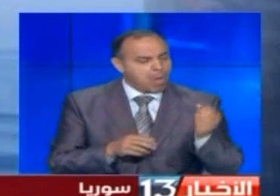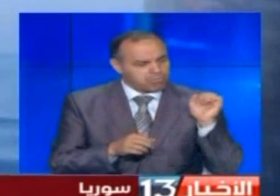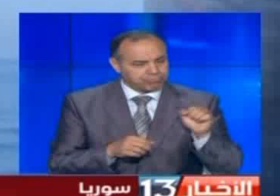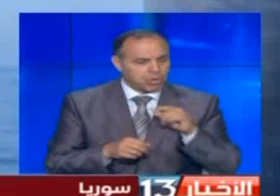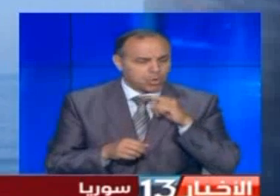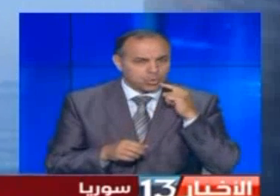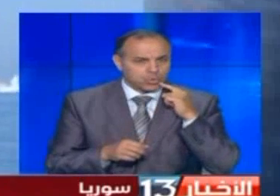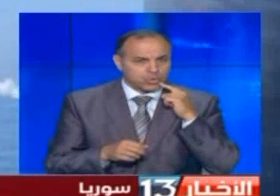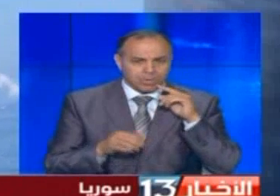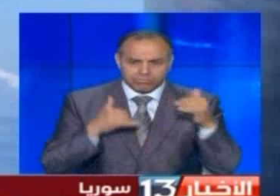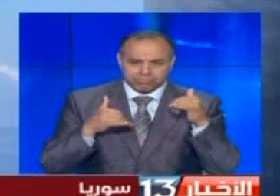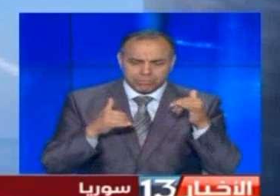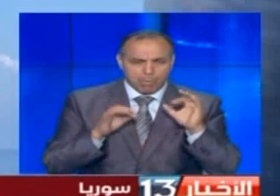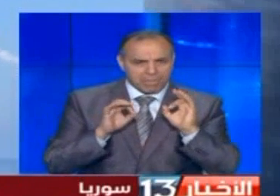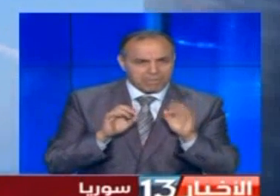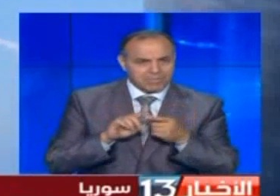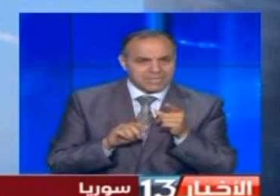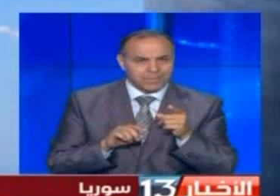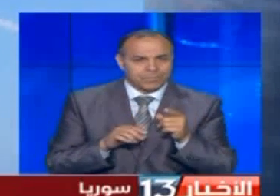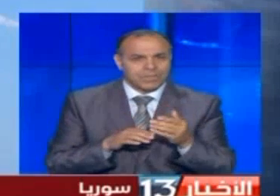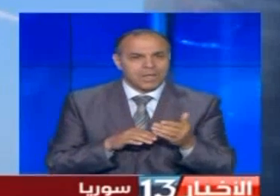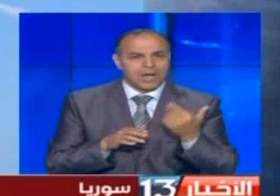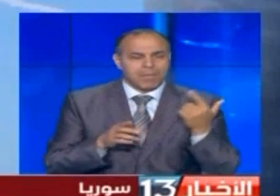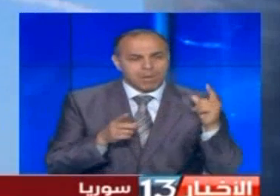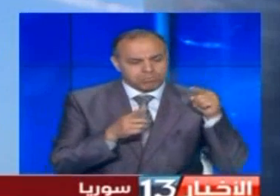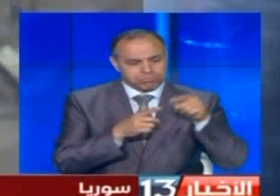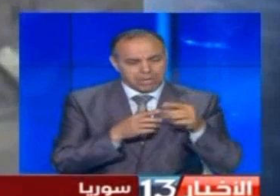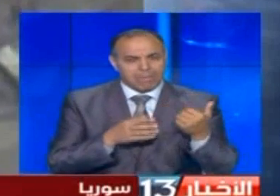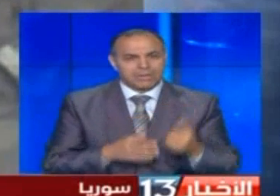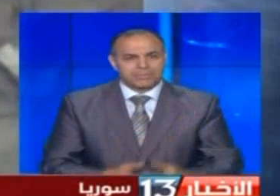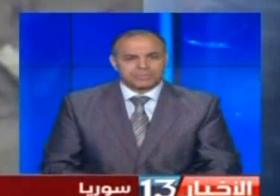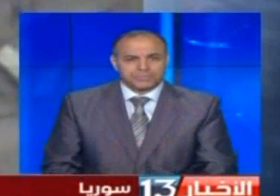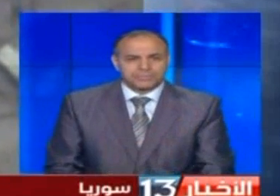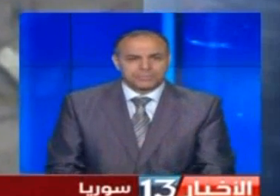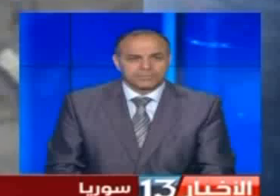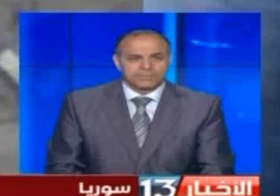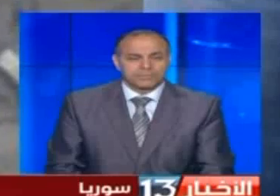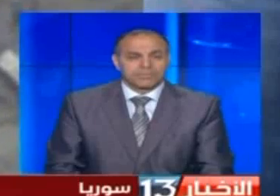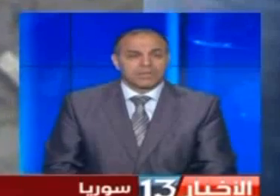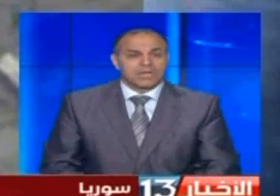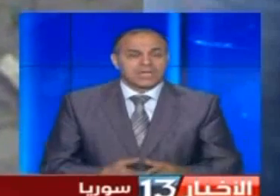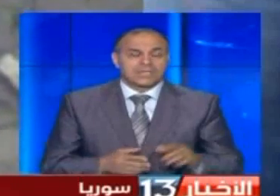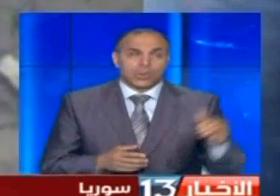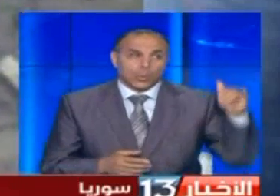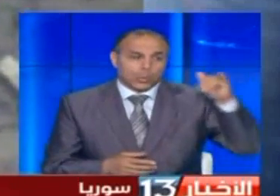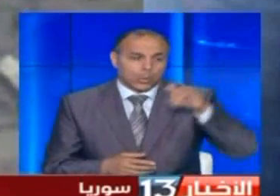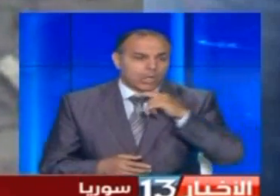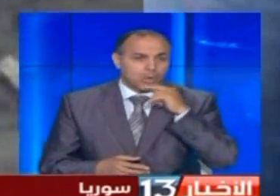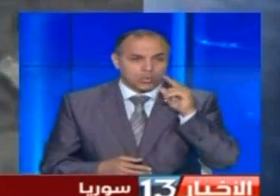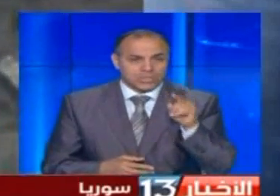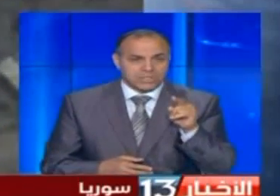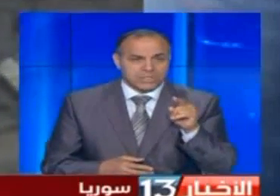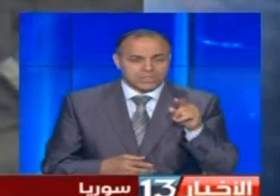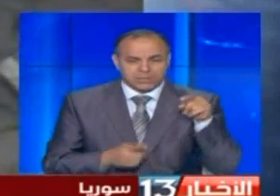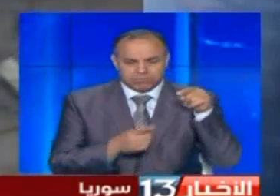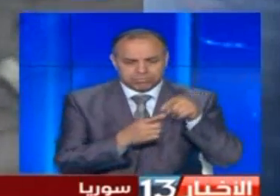عبر قنوات الاتصال المخصصة لذلك قبل تنفيذ المهمة. وقد استبق سلاح الجو الروسي هذه العملية